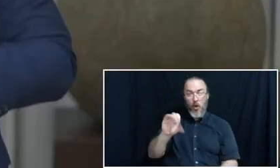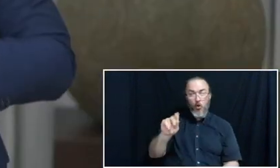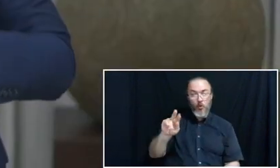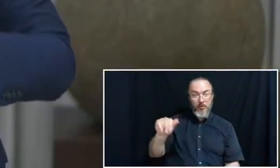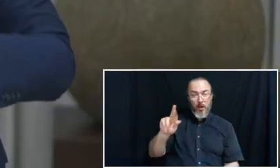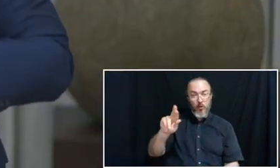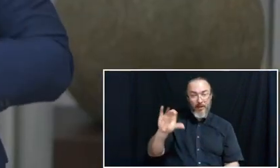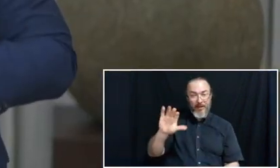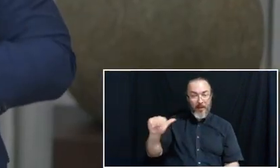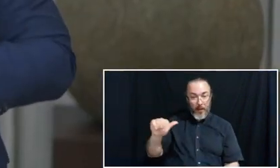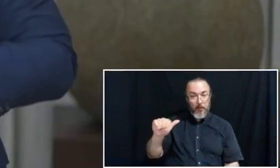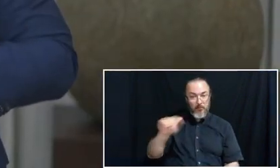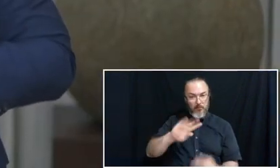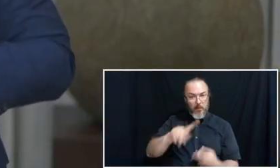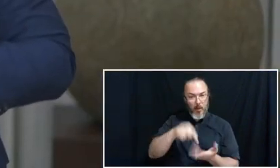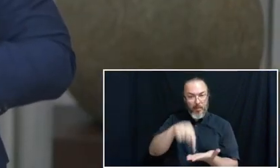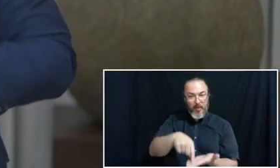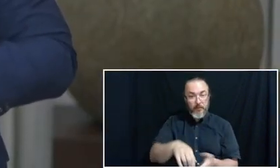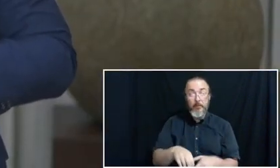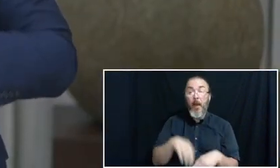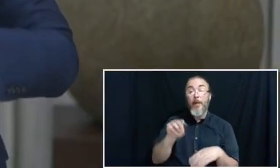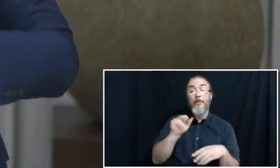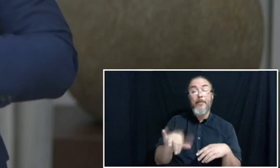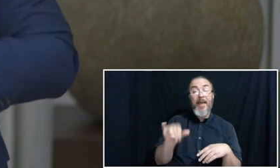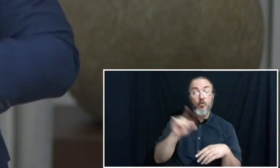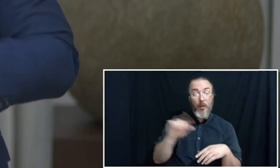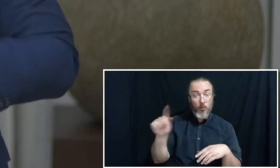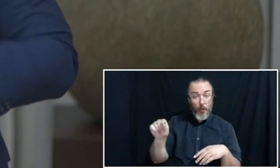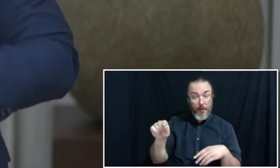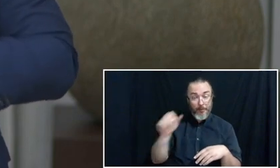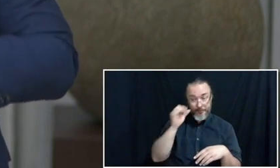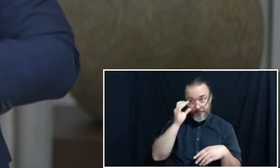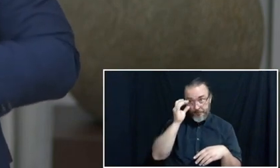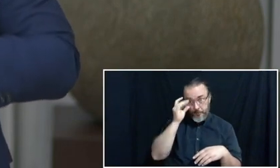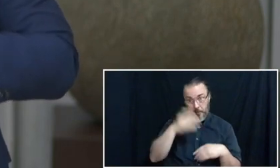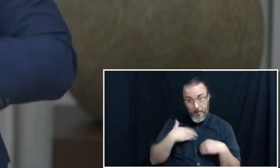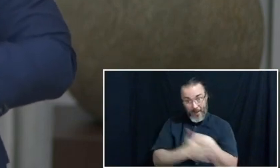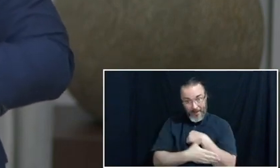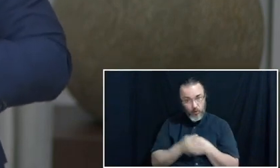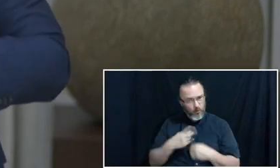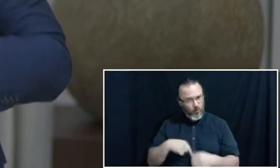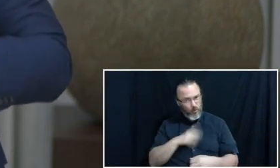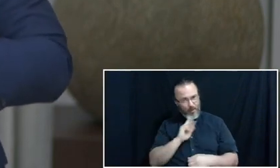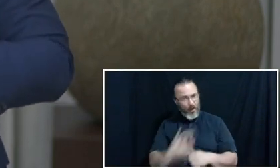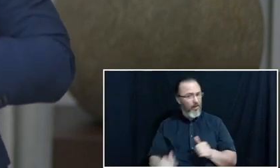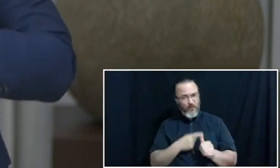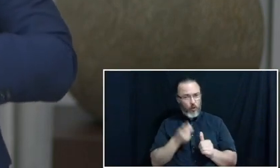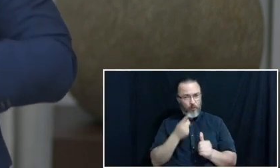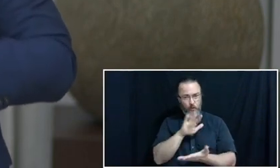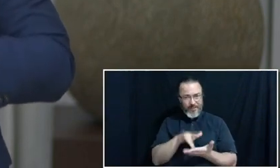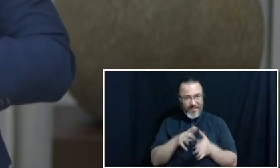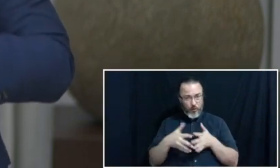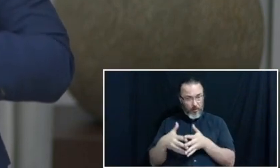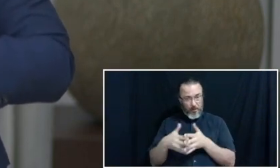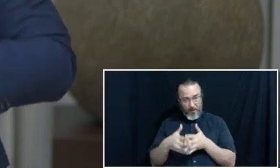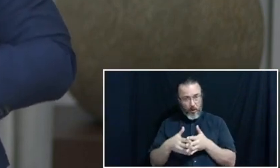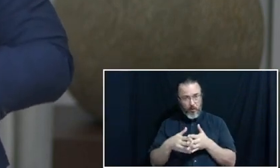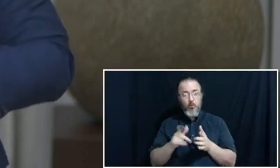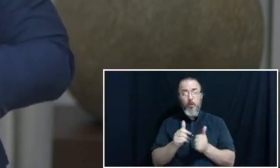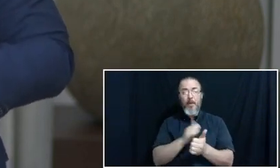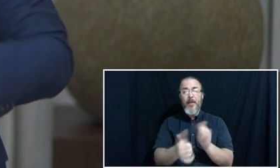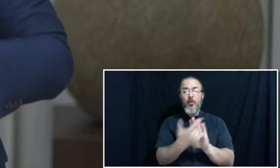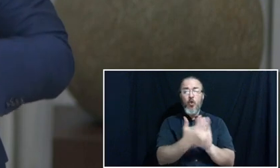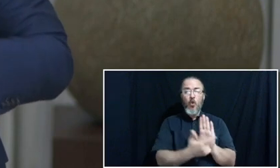les personnes ont les mêmes droits. Comme toute autre personne, je m'associe au rapport GEM en demandant au pays d'examiner sans complaisance leur